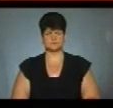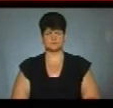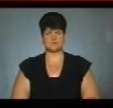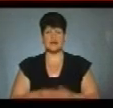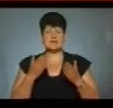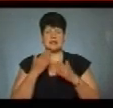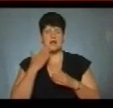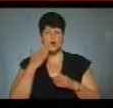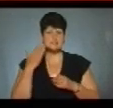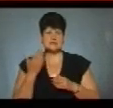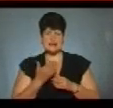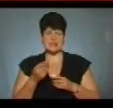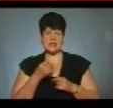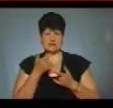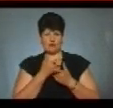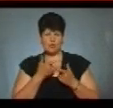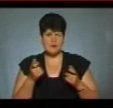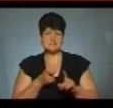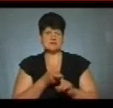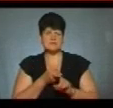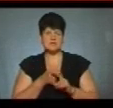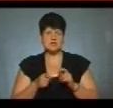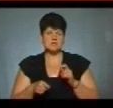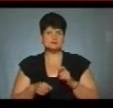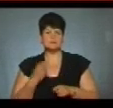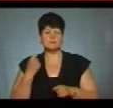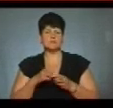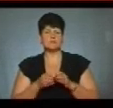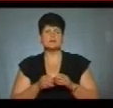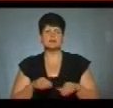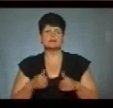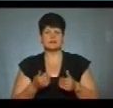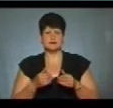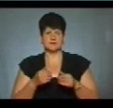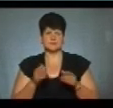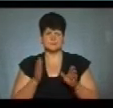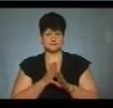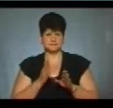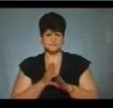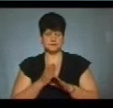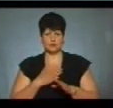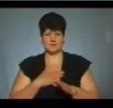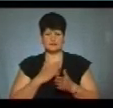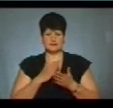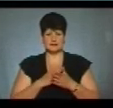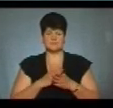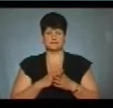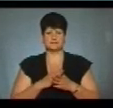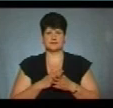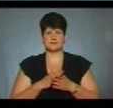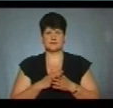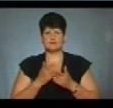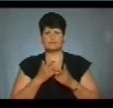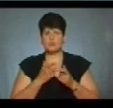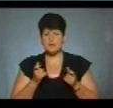Яка остання інформація стосовно шкоди, якої завдала негода? Значить, дивіться, в мене є оперативна інформація